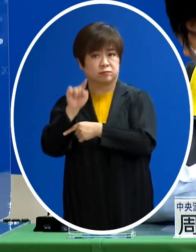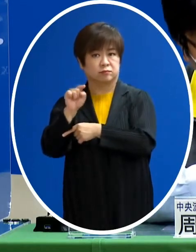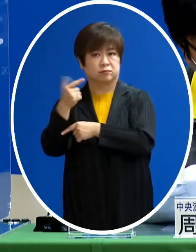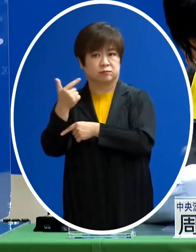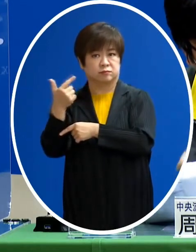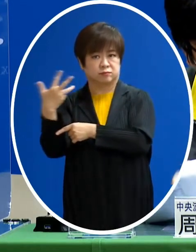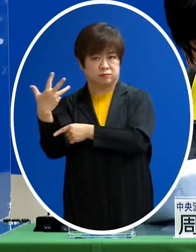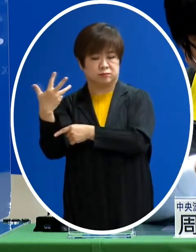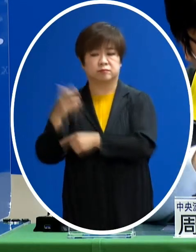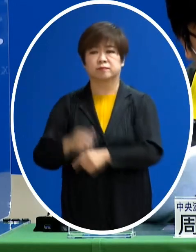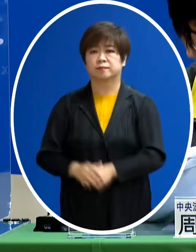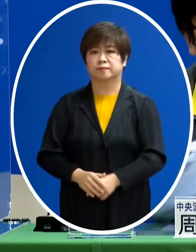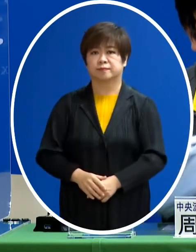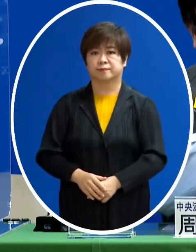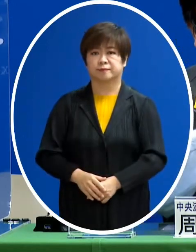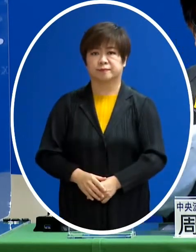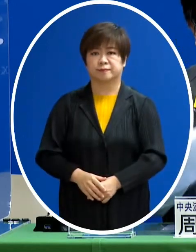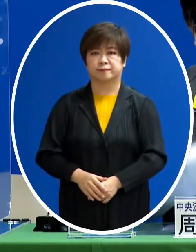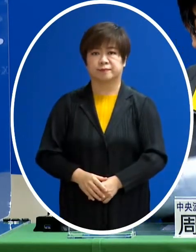99.68%。